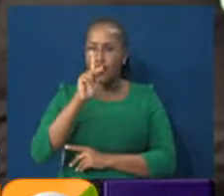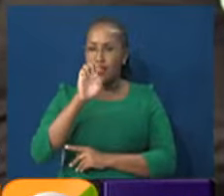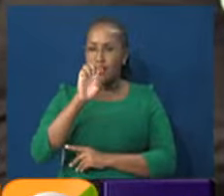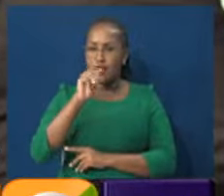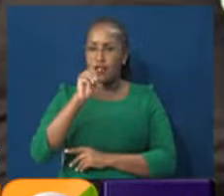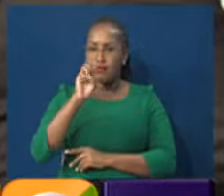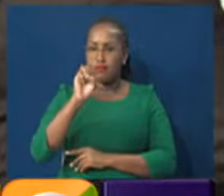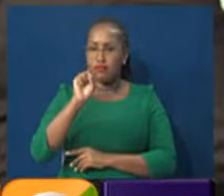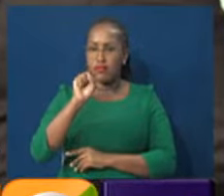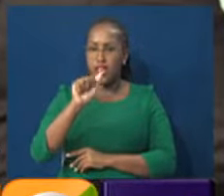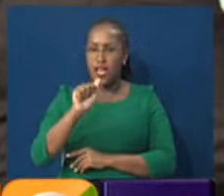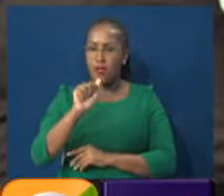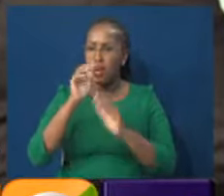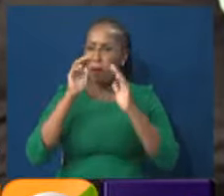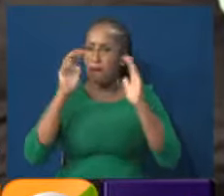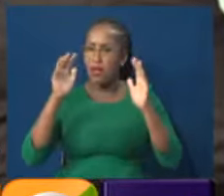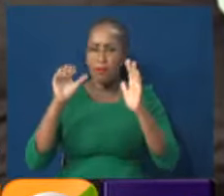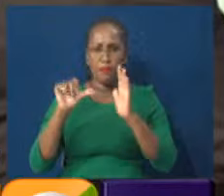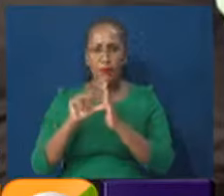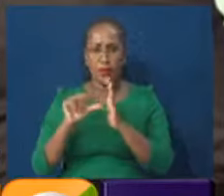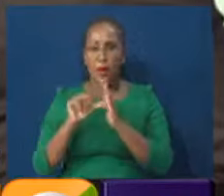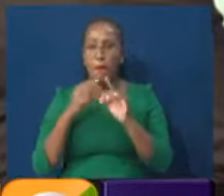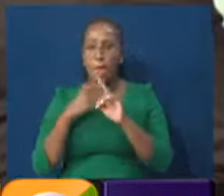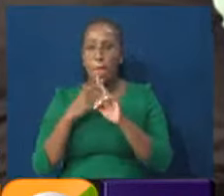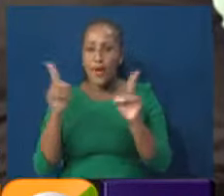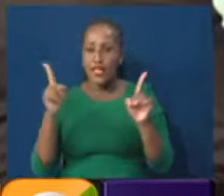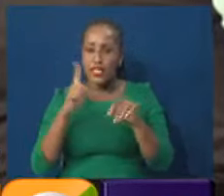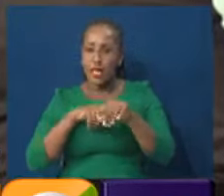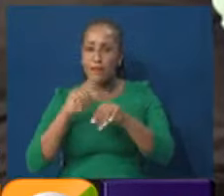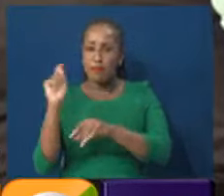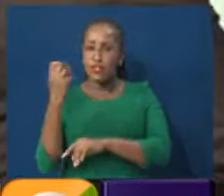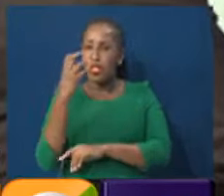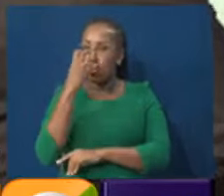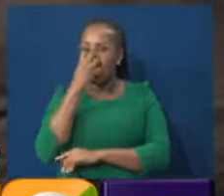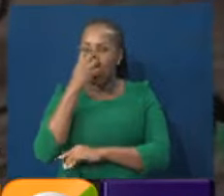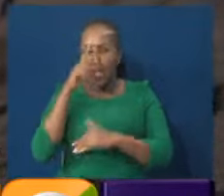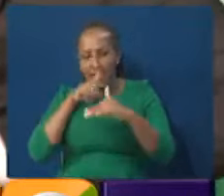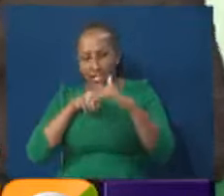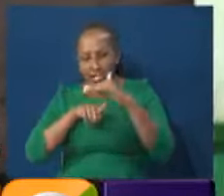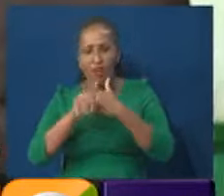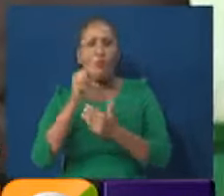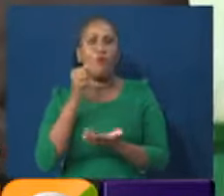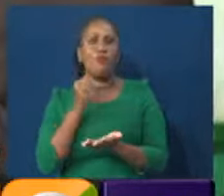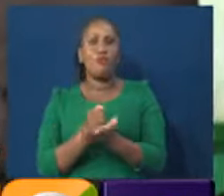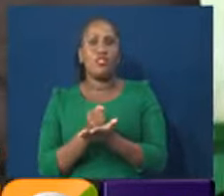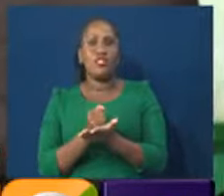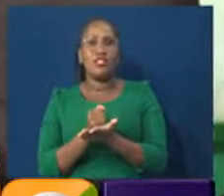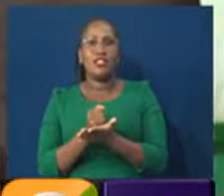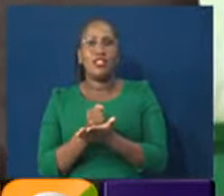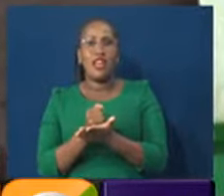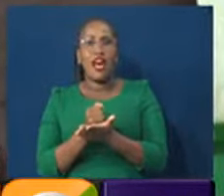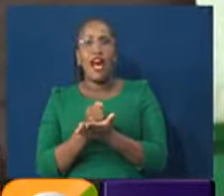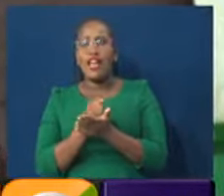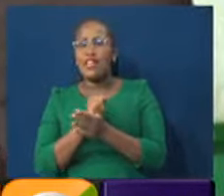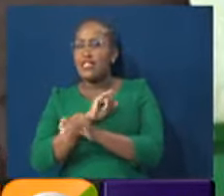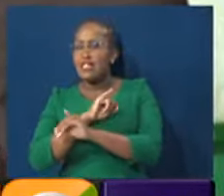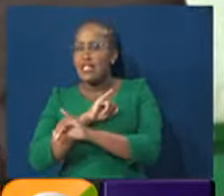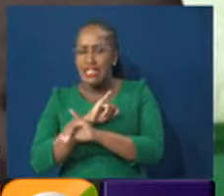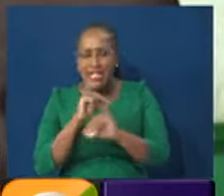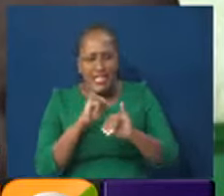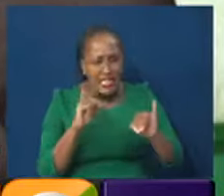zone. Lakini tangu Mheshimiwa William Samuel Ruto aingie, alileta kifagio madam